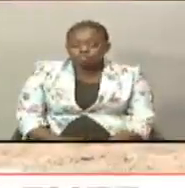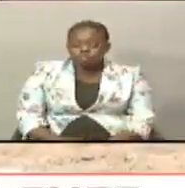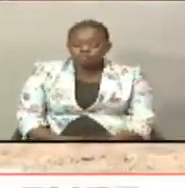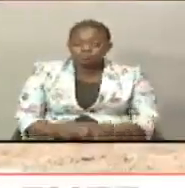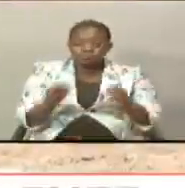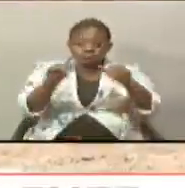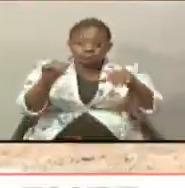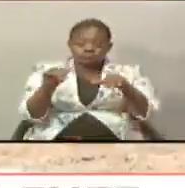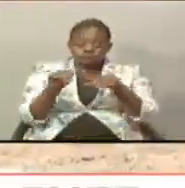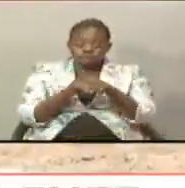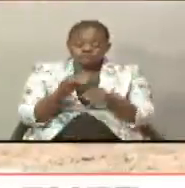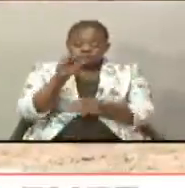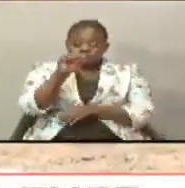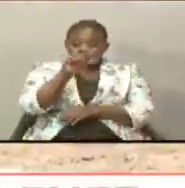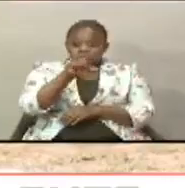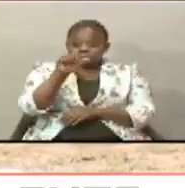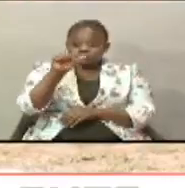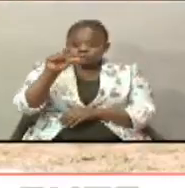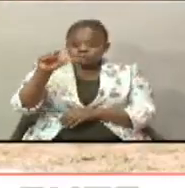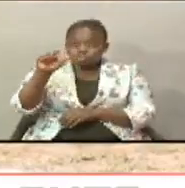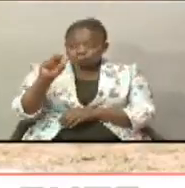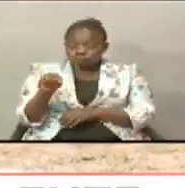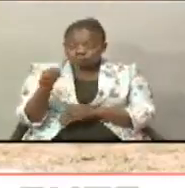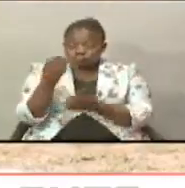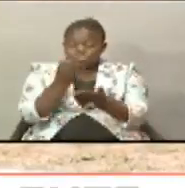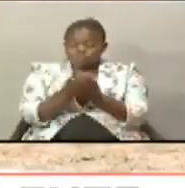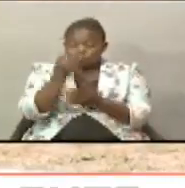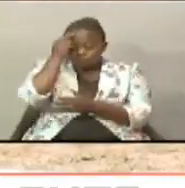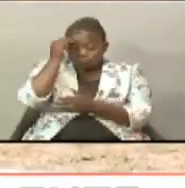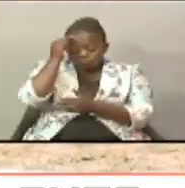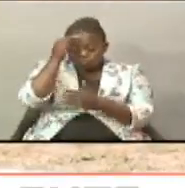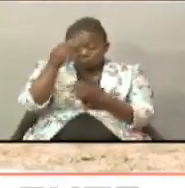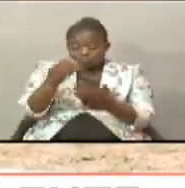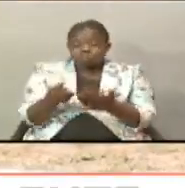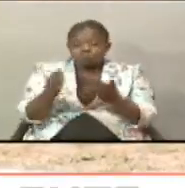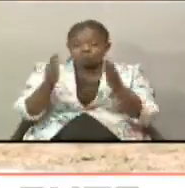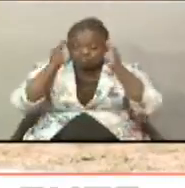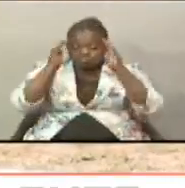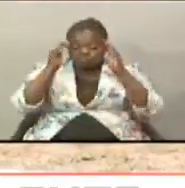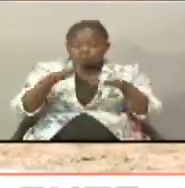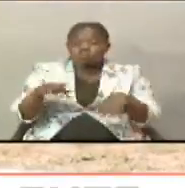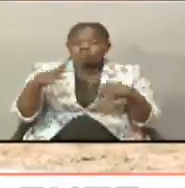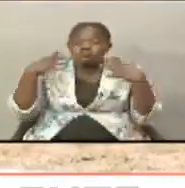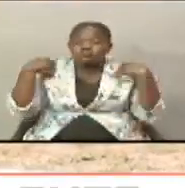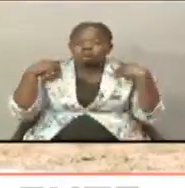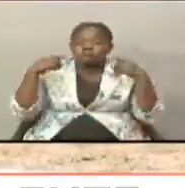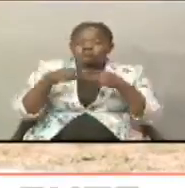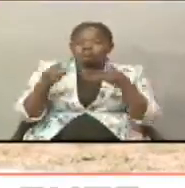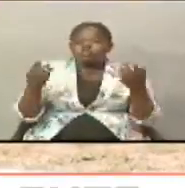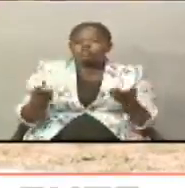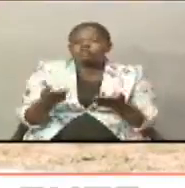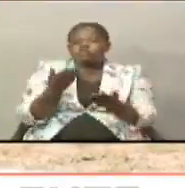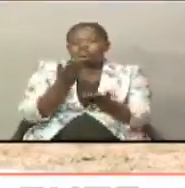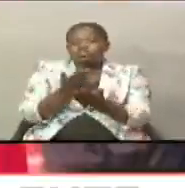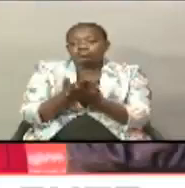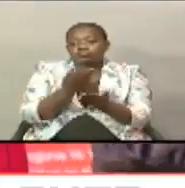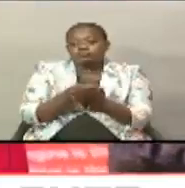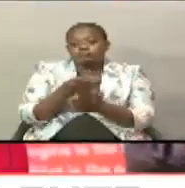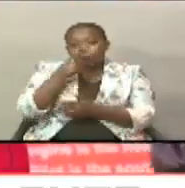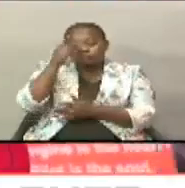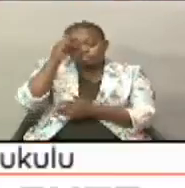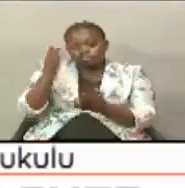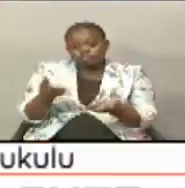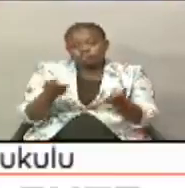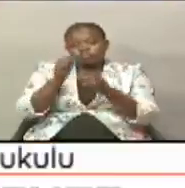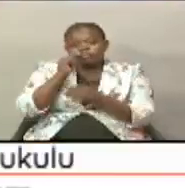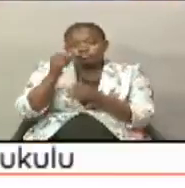Omubaka Alan Sewanyana akutidde abayizi okussa amaanyi mu by'emizannyo n'abazadde n'abasaba okutumbula ebitone by'abaana. You